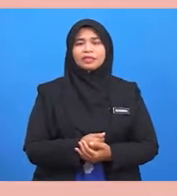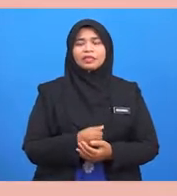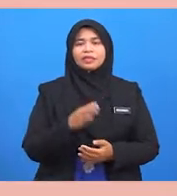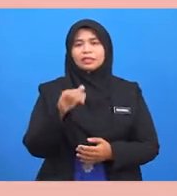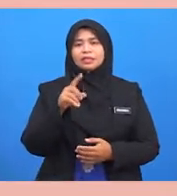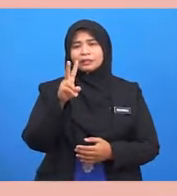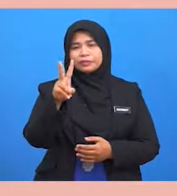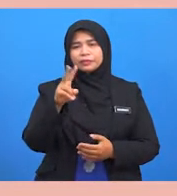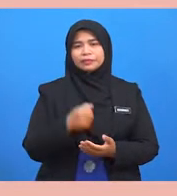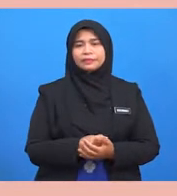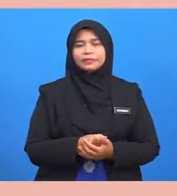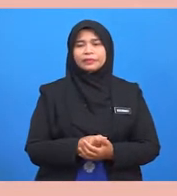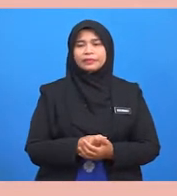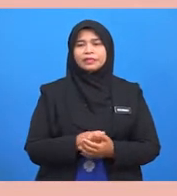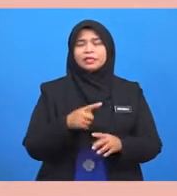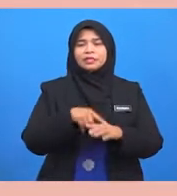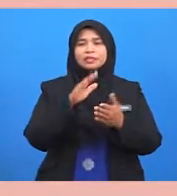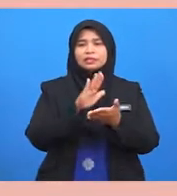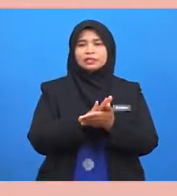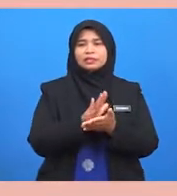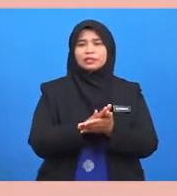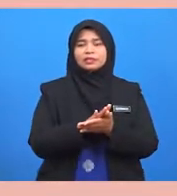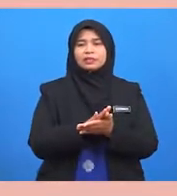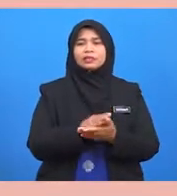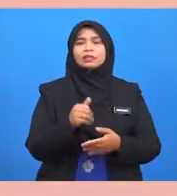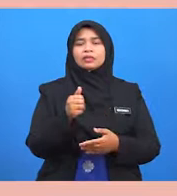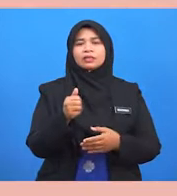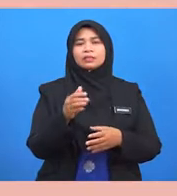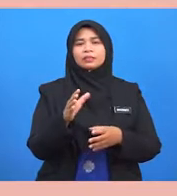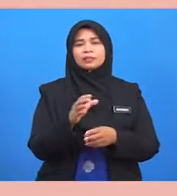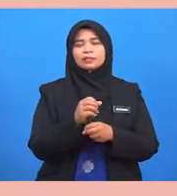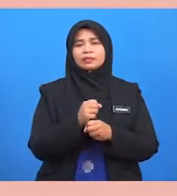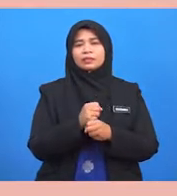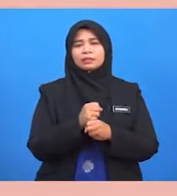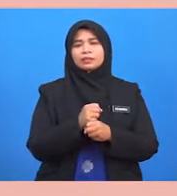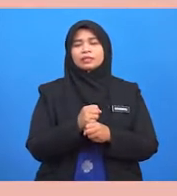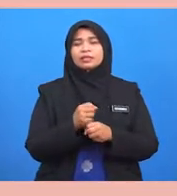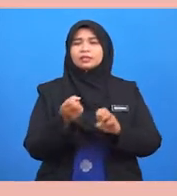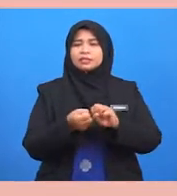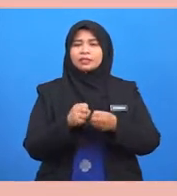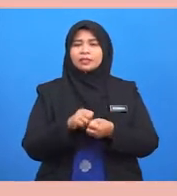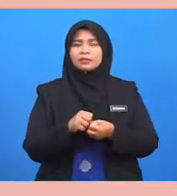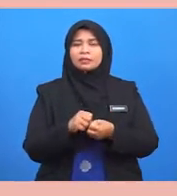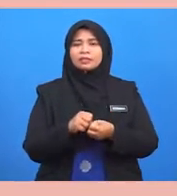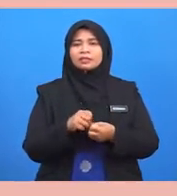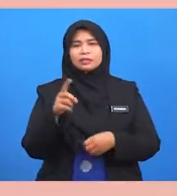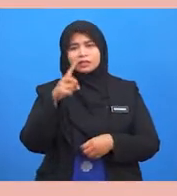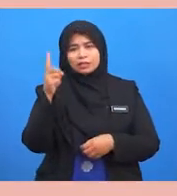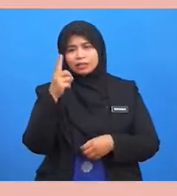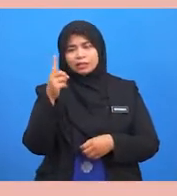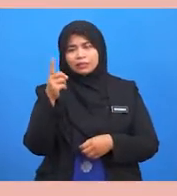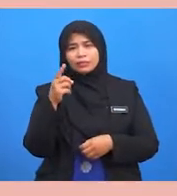Situasi kedua. Di sekolah, kamu mendapati sahabat kamu